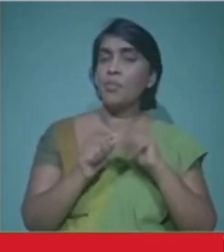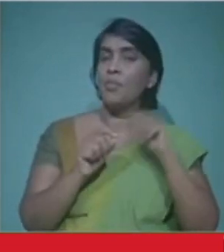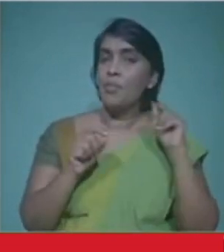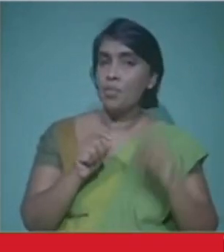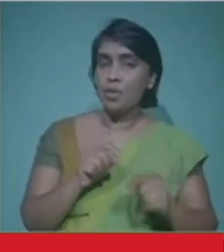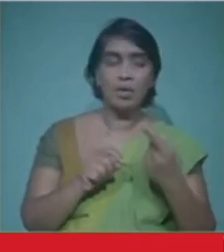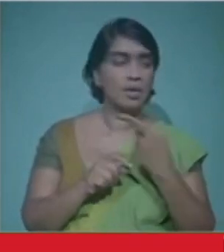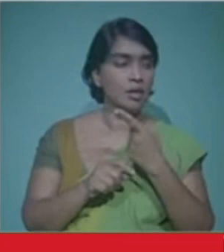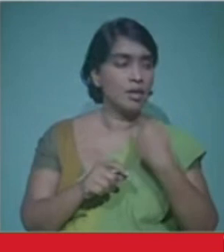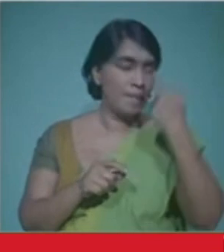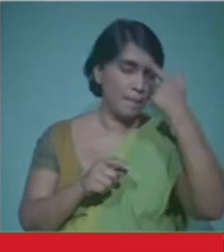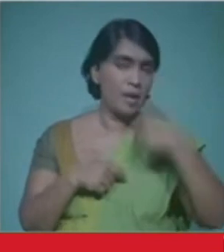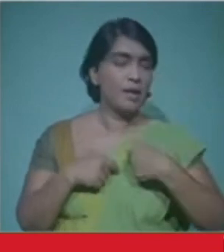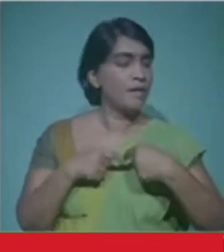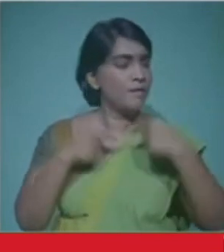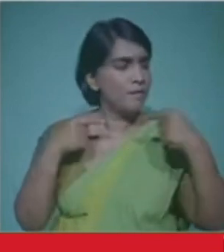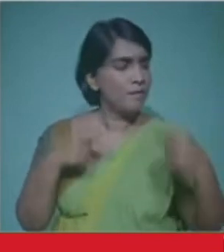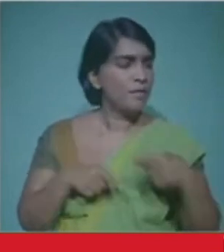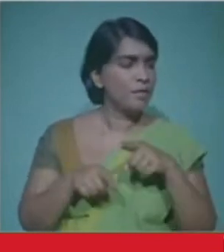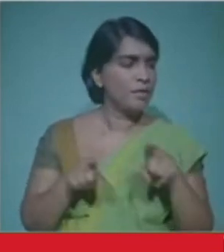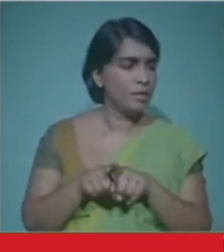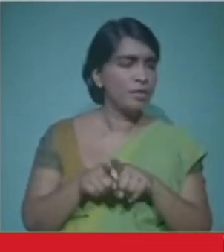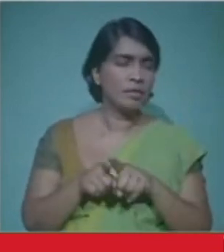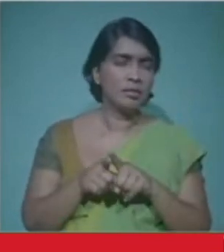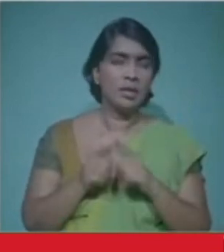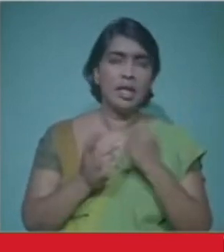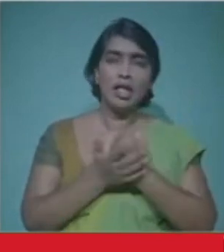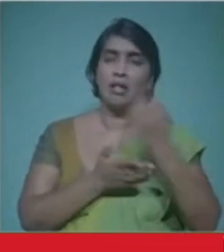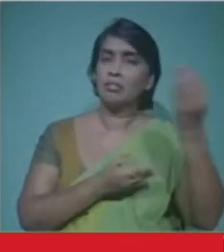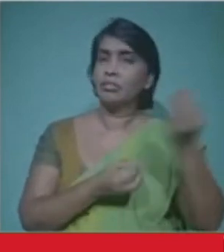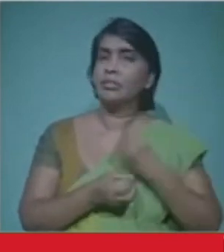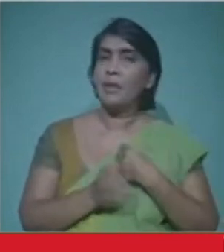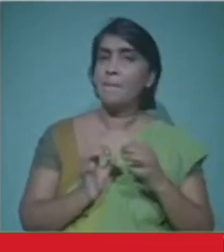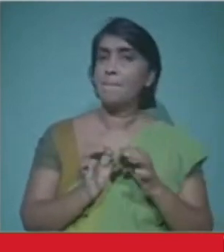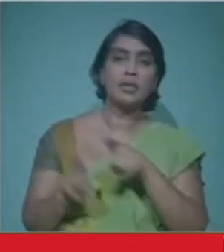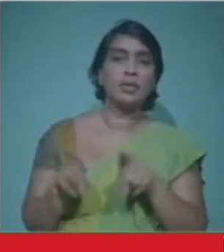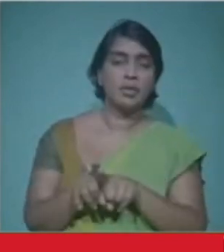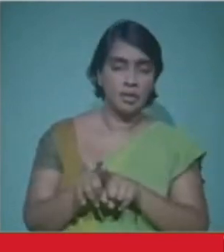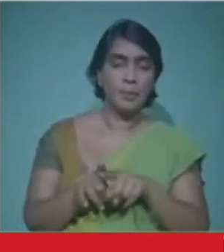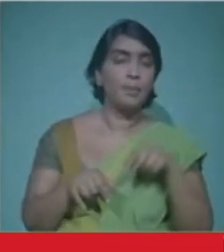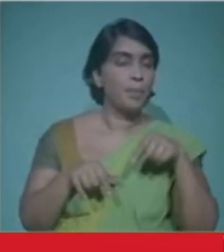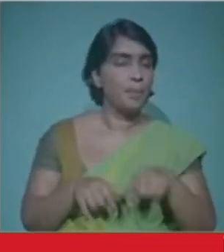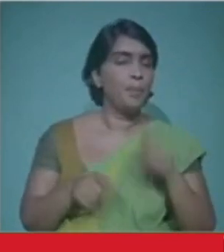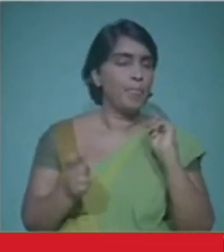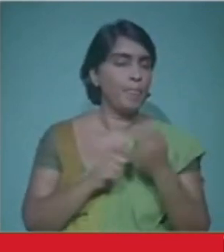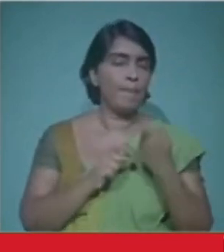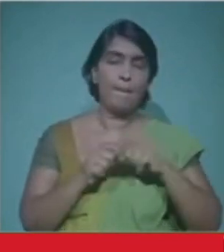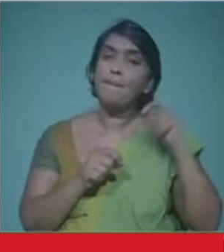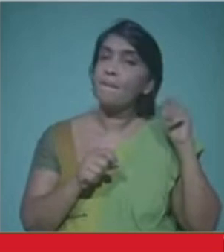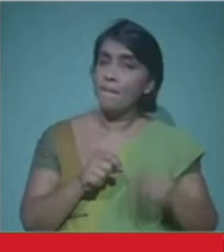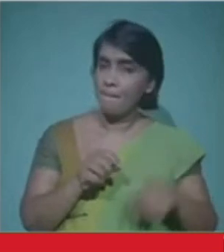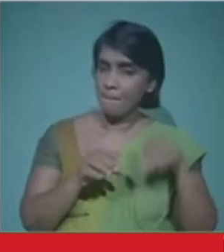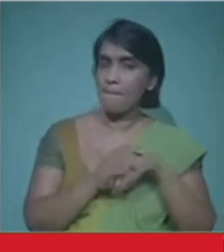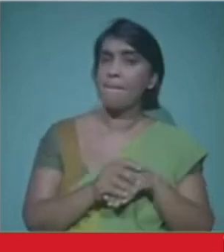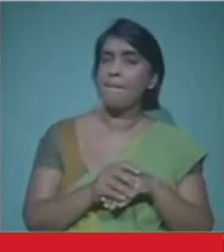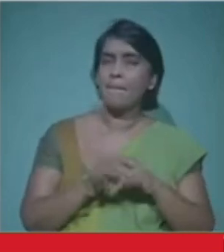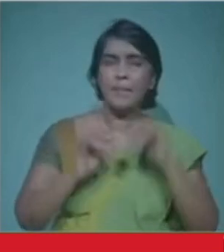අය අපිට විරුද්ධව මේ එන්තර වාසිය වෙනවා බිලියන 2ක වන්දිල්ලල. අද ශ්‍රී ලංකා ක්‍රිකට් ආයතනය